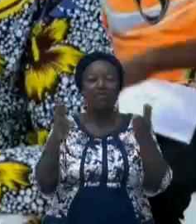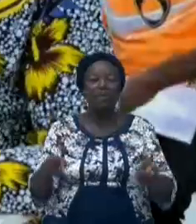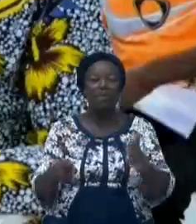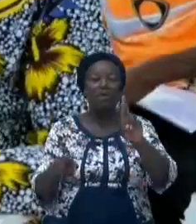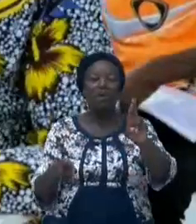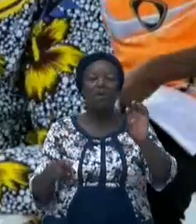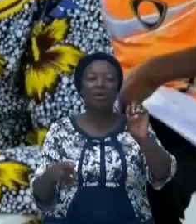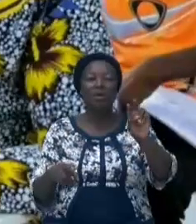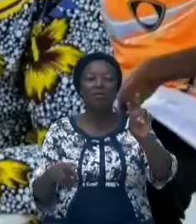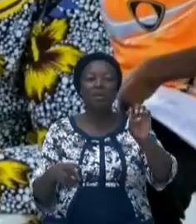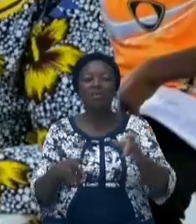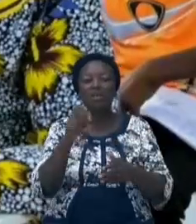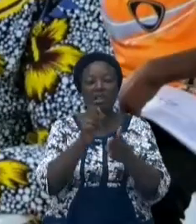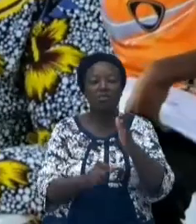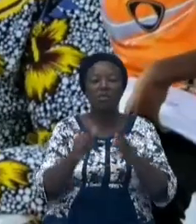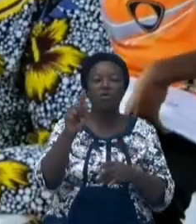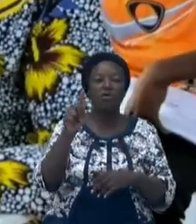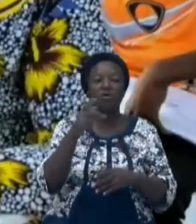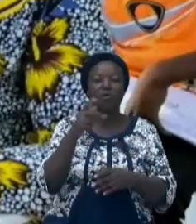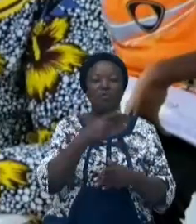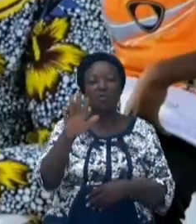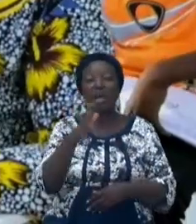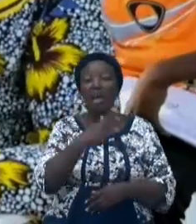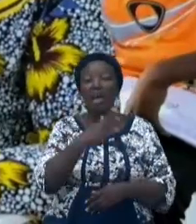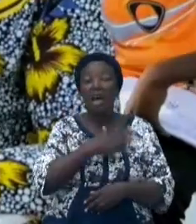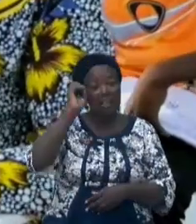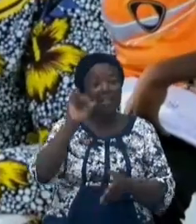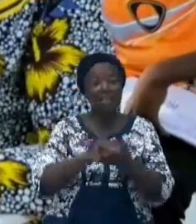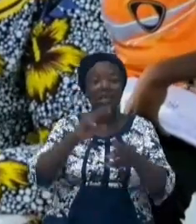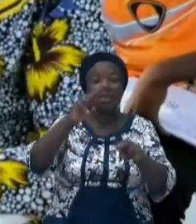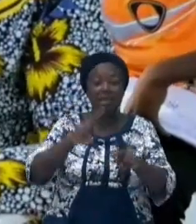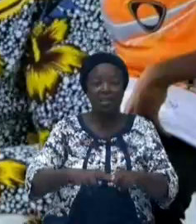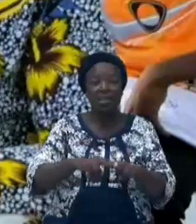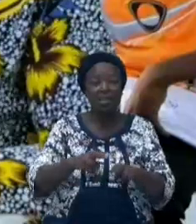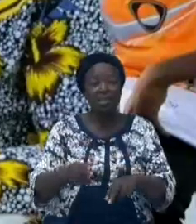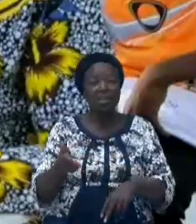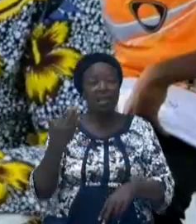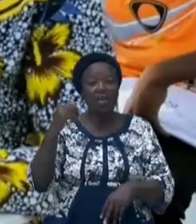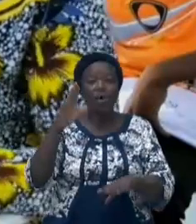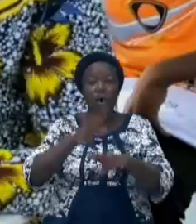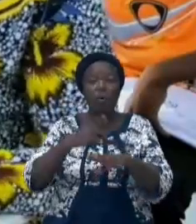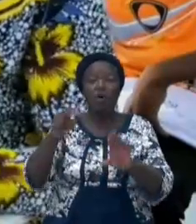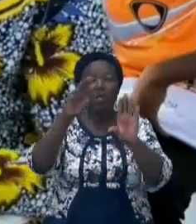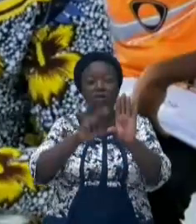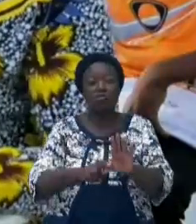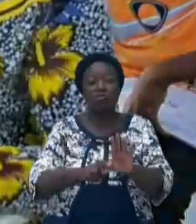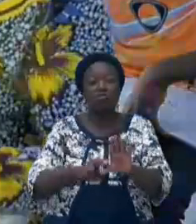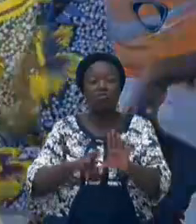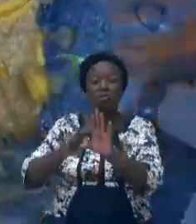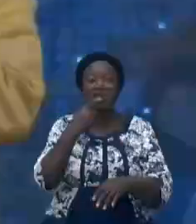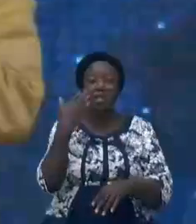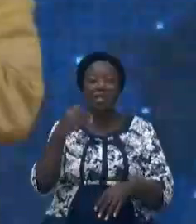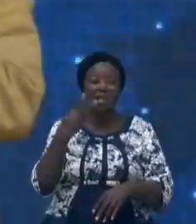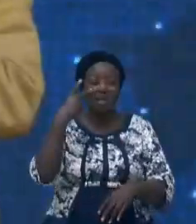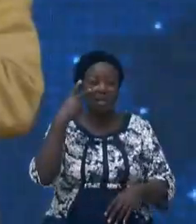du verset this way cela à porcaro chapitre 21 verset 5 et celui qui était assis sur le